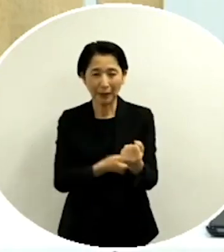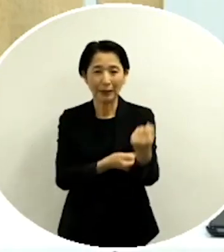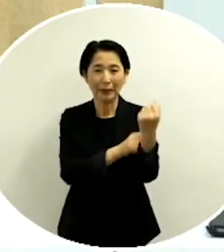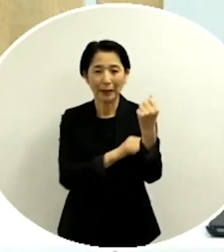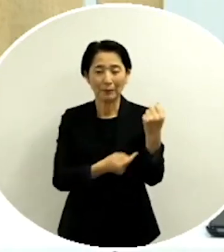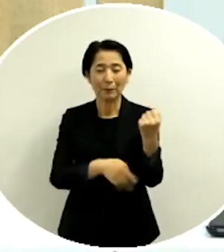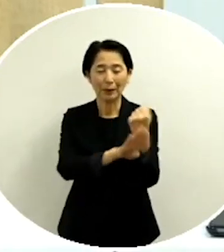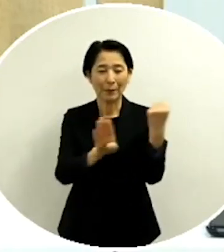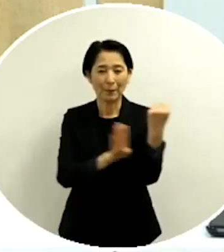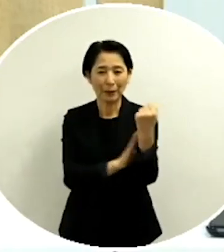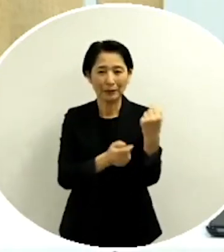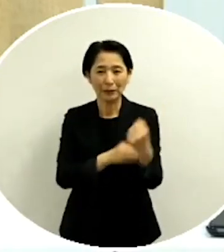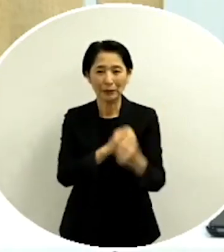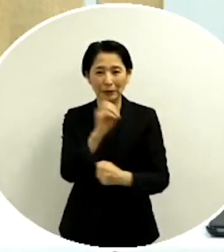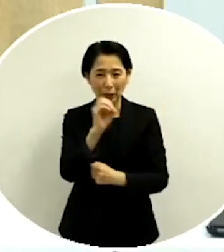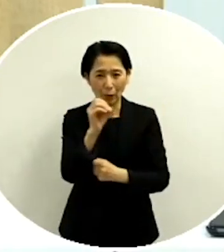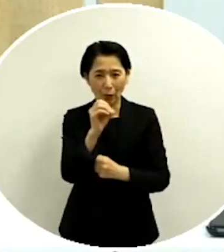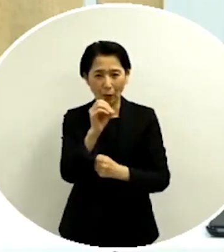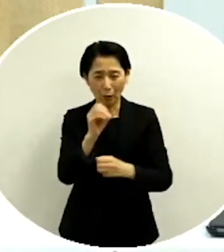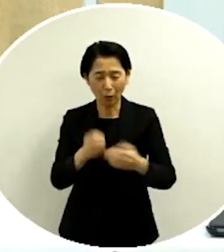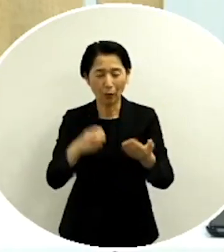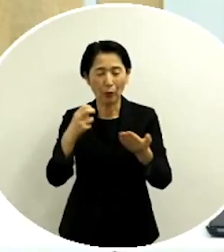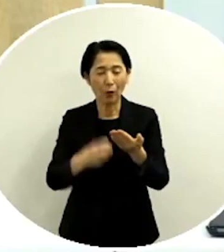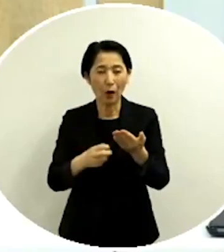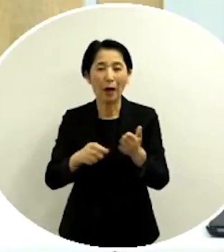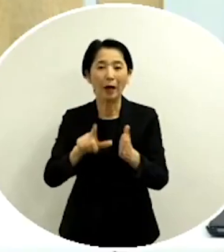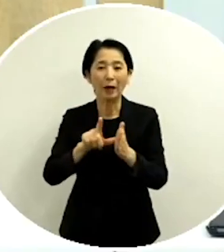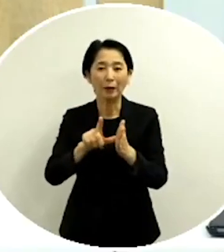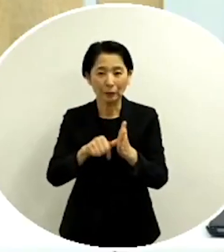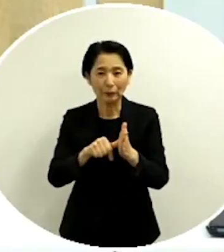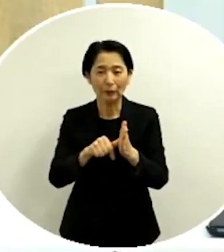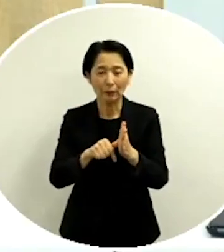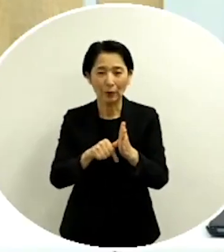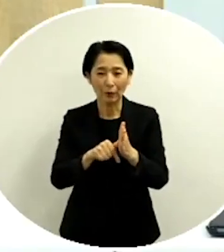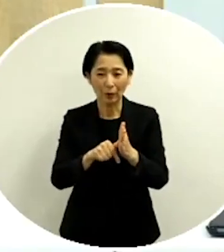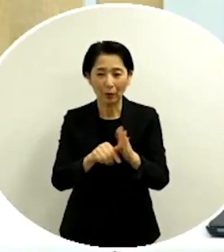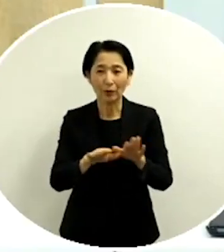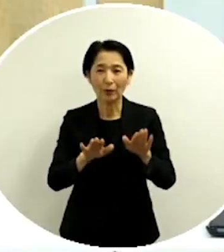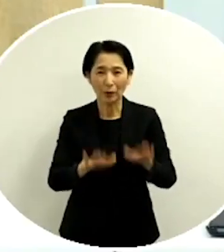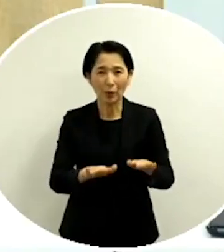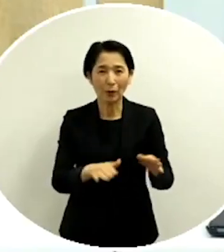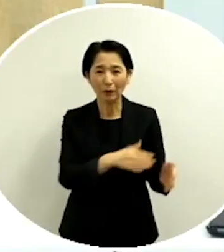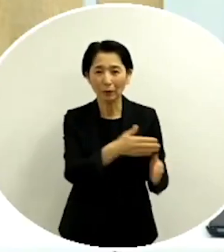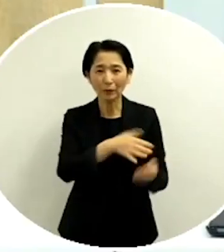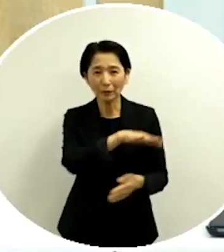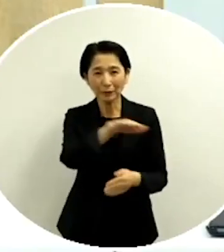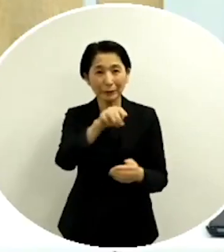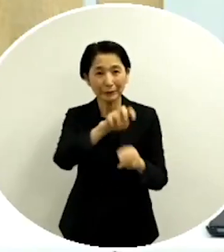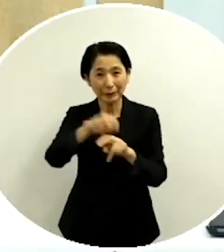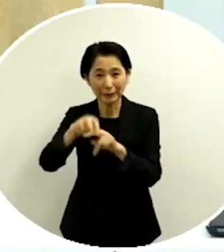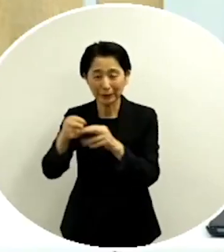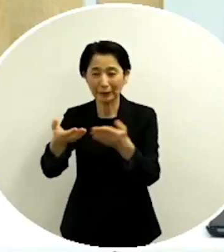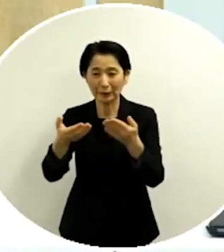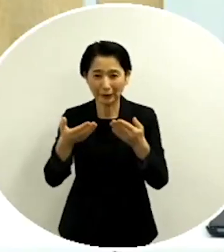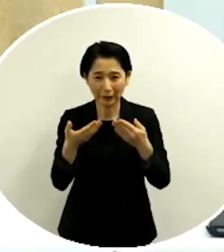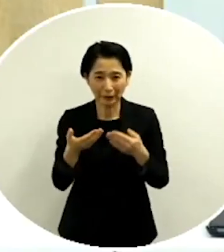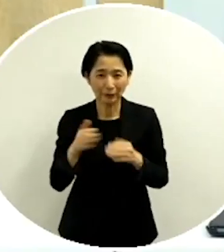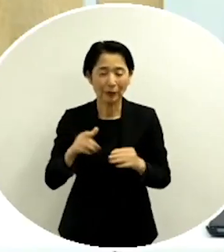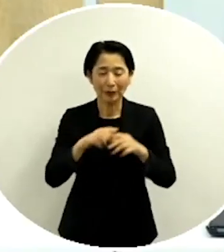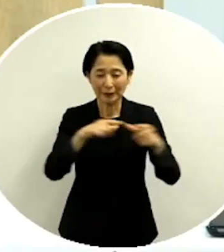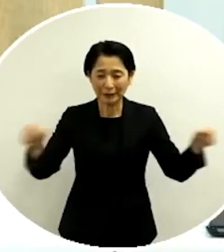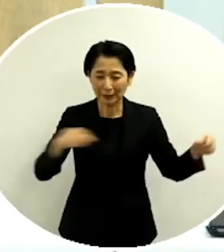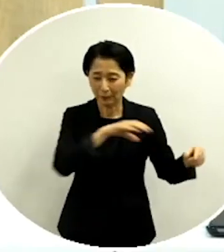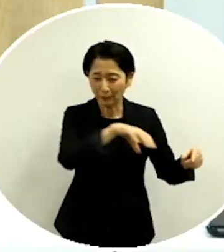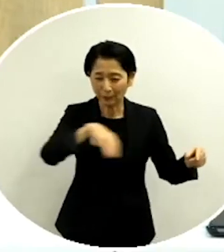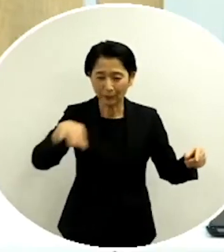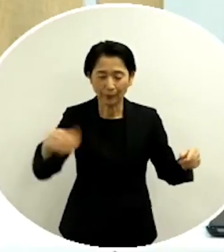今日も起こしになっている山崎さんあるいはosaka さんいろんな地域を回ってですねオーナーヒアリングをあの